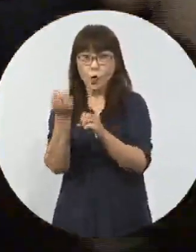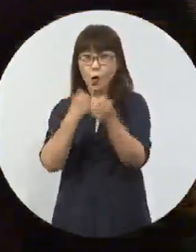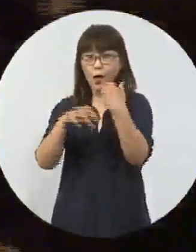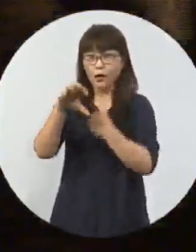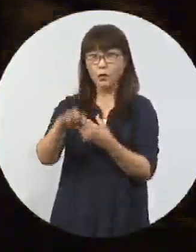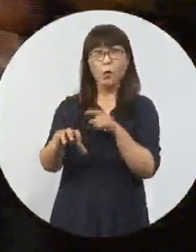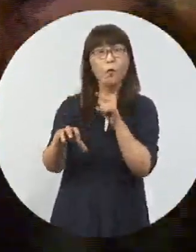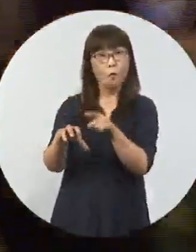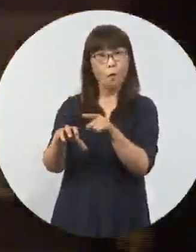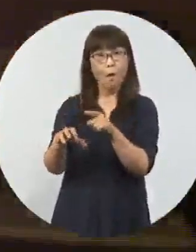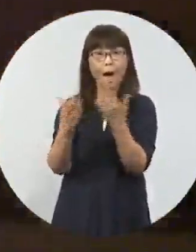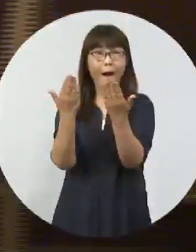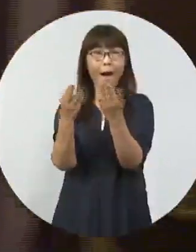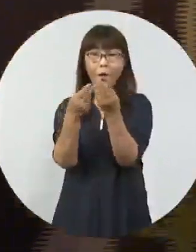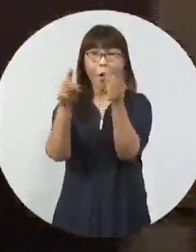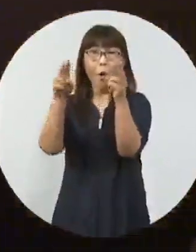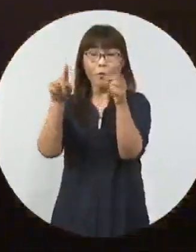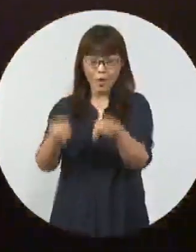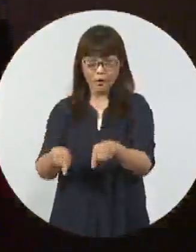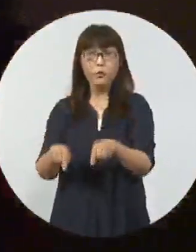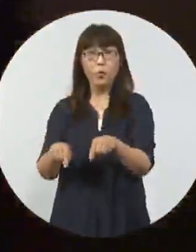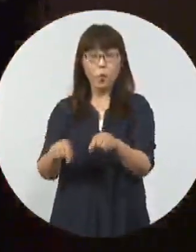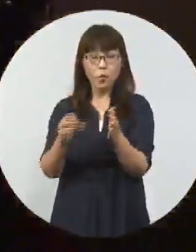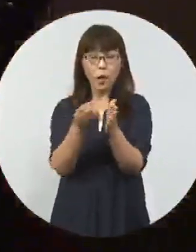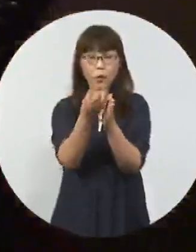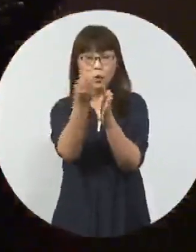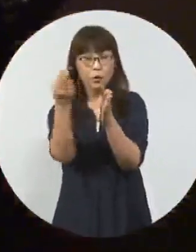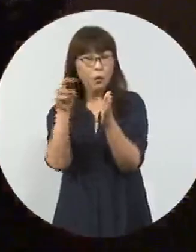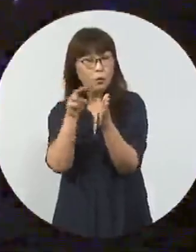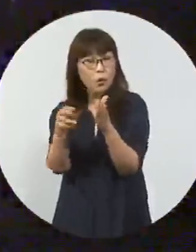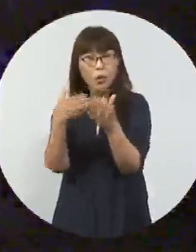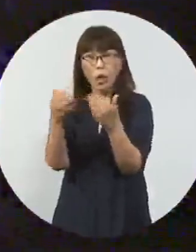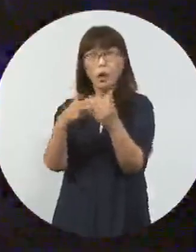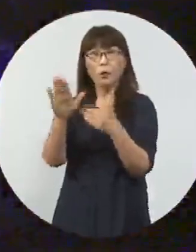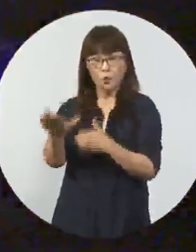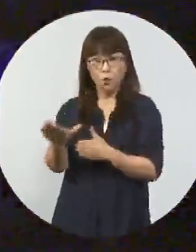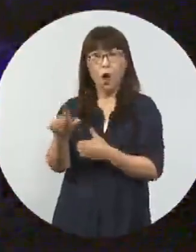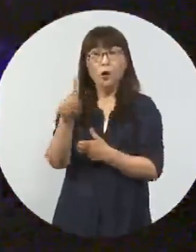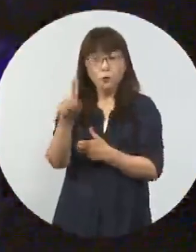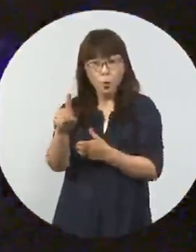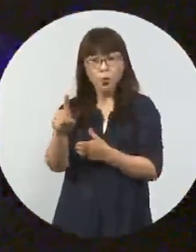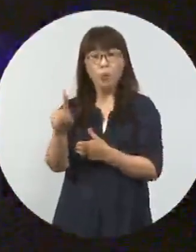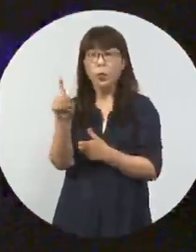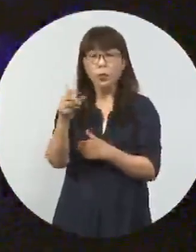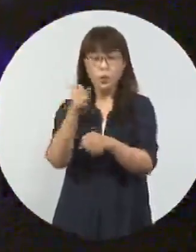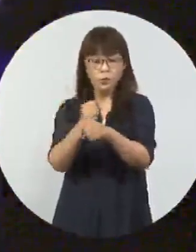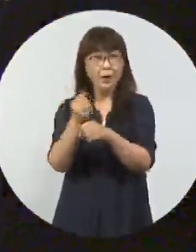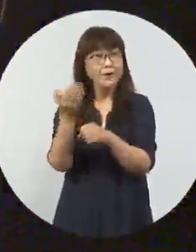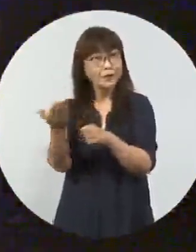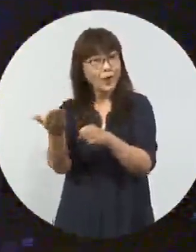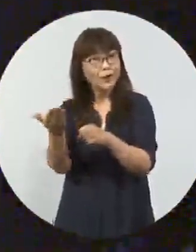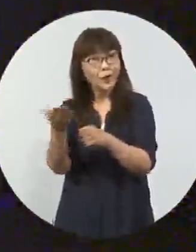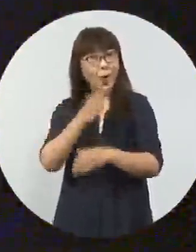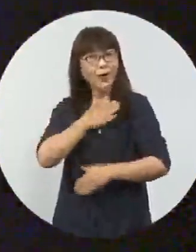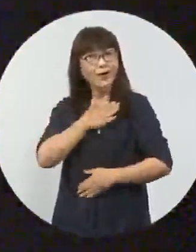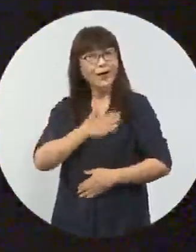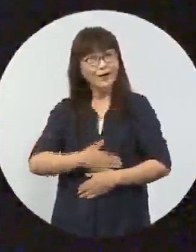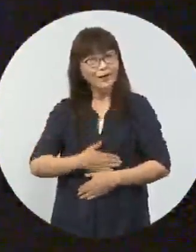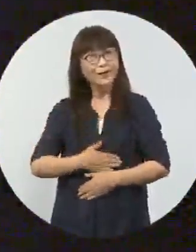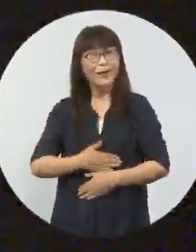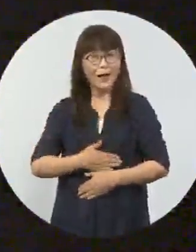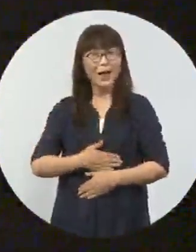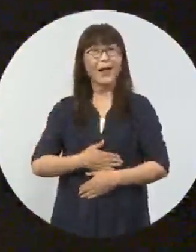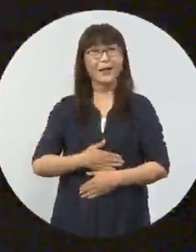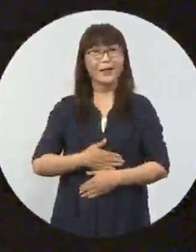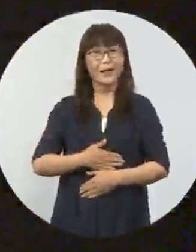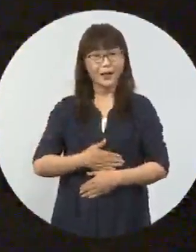宙劇場ってあの学校でね、あの皆さんプラネタで見に来てると思うんですけども、それがどんな風に作られているのかっていうのを分かっていただけたら、それはそ